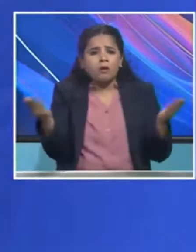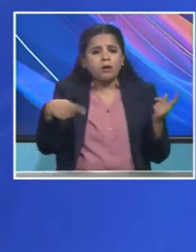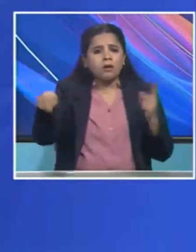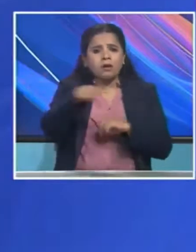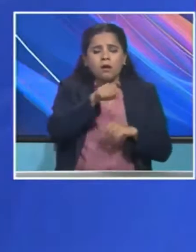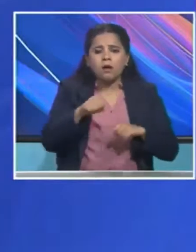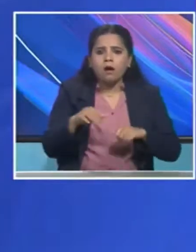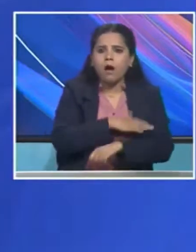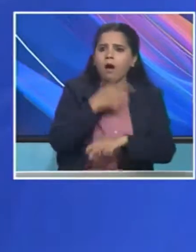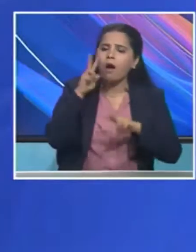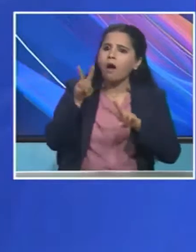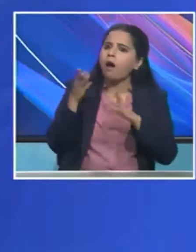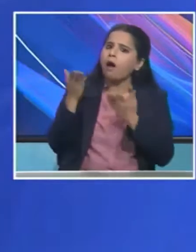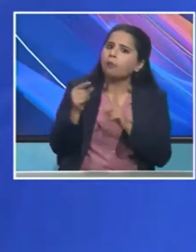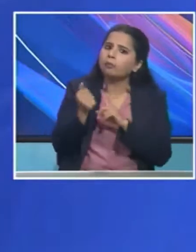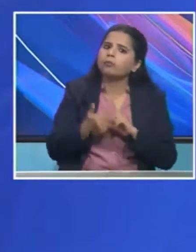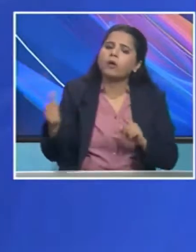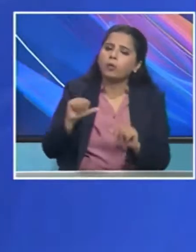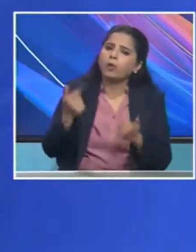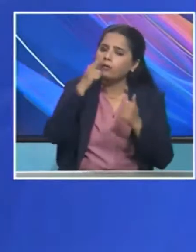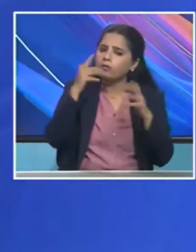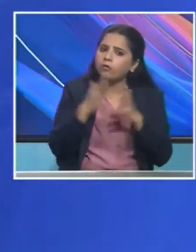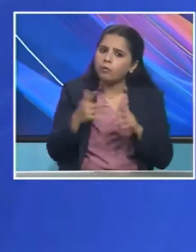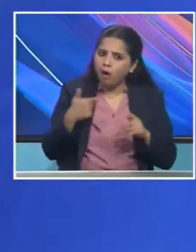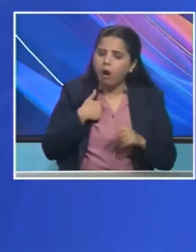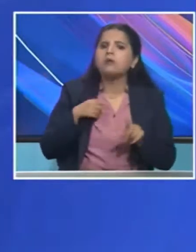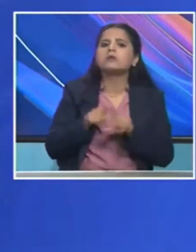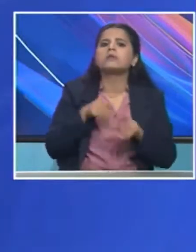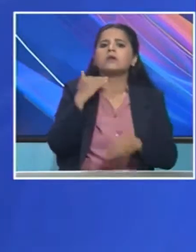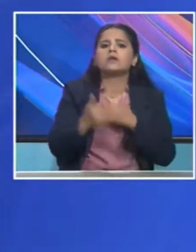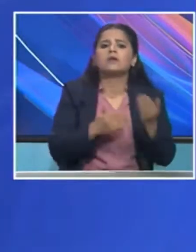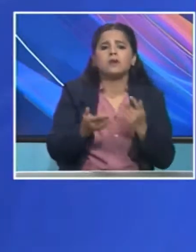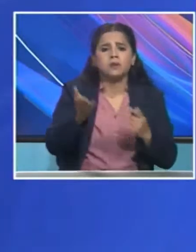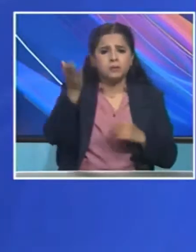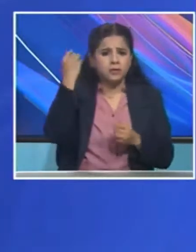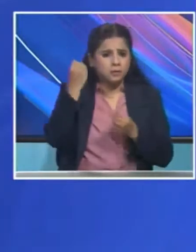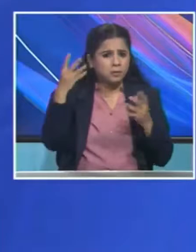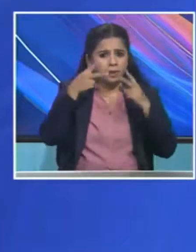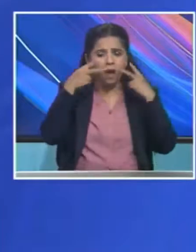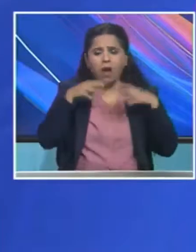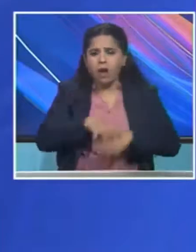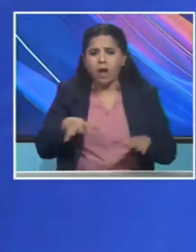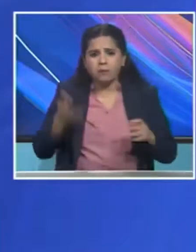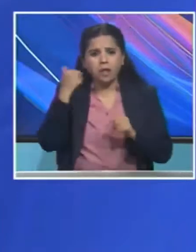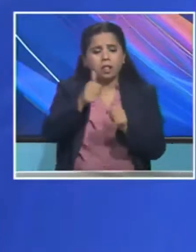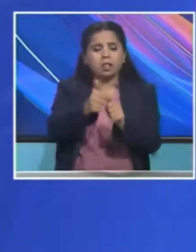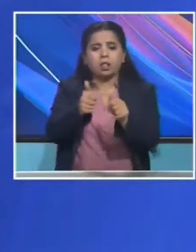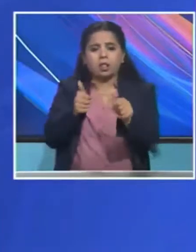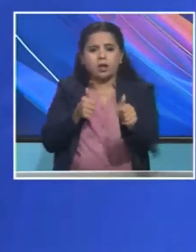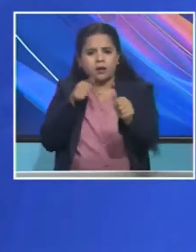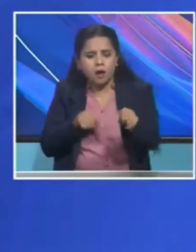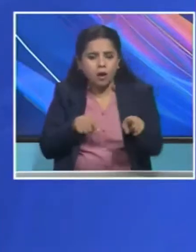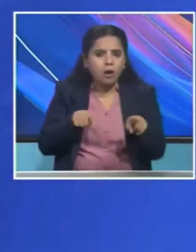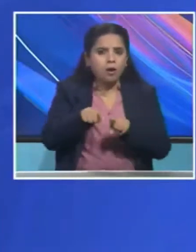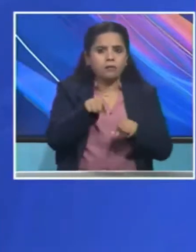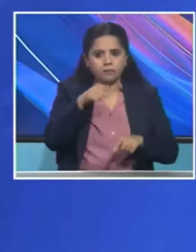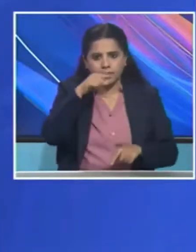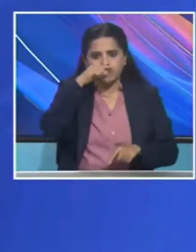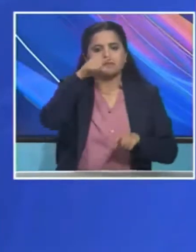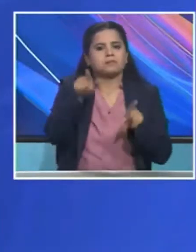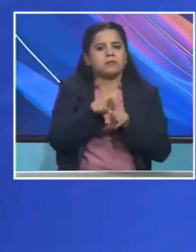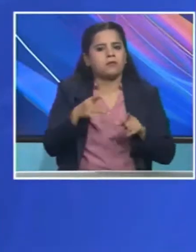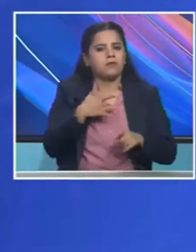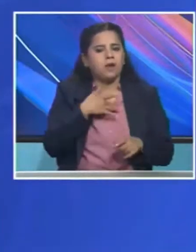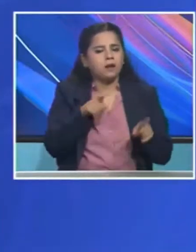का स्रोत बनेगा तो विकास की धारा में दशकों तक पीछे रह गए आदिवासी समाज के लिए भी आत्मसम्मान का एक नया संबल